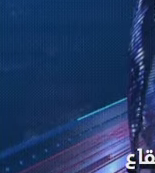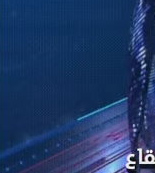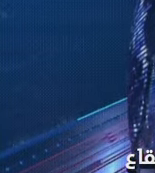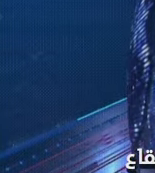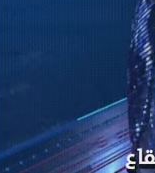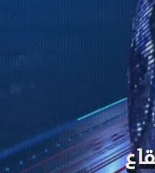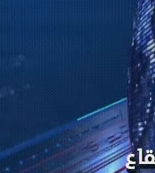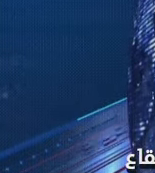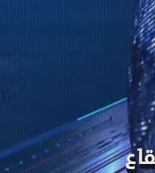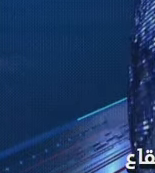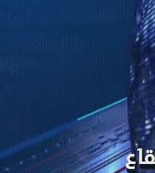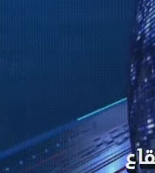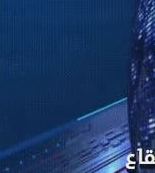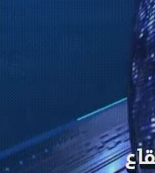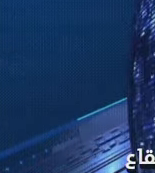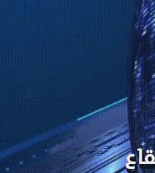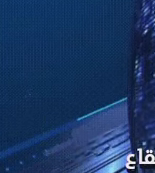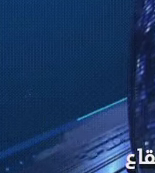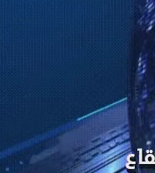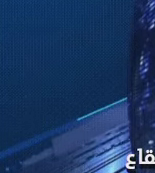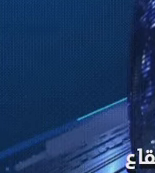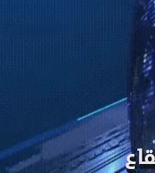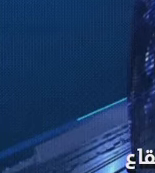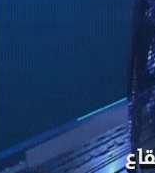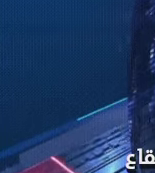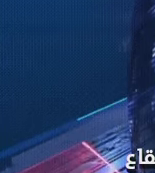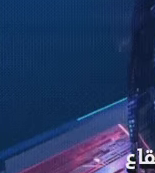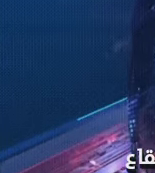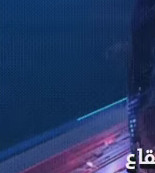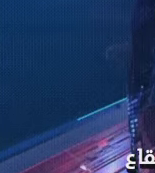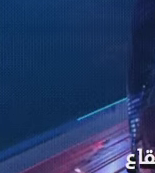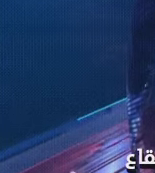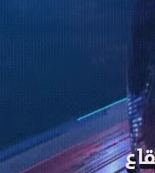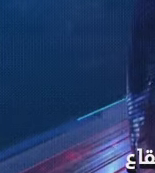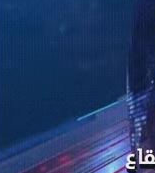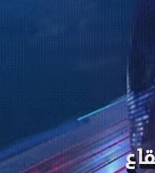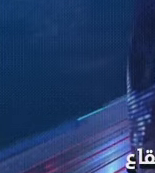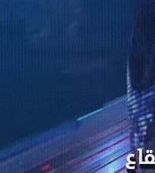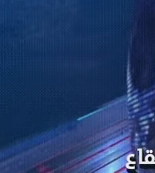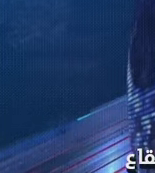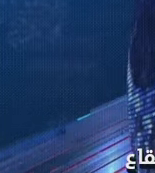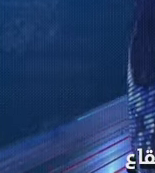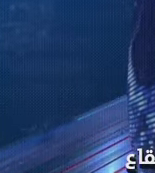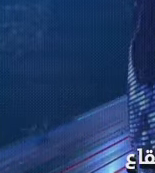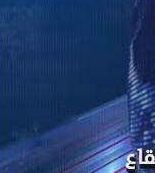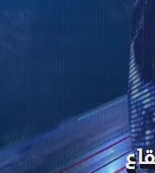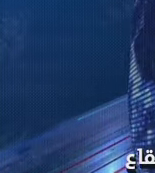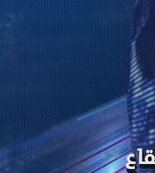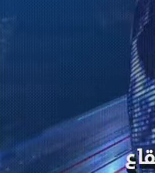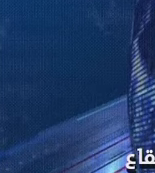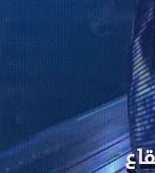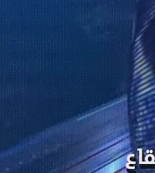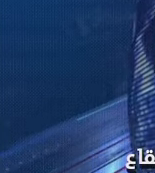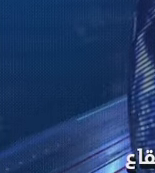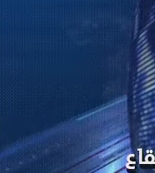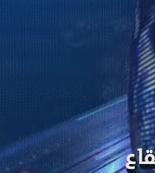الاستطلاع لم يغب عن سماء المنطقه خلال هذا اليوم منذ صباح الباكر في سماء البقاع كافه من البقاع الغربي